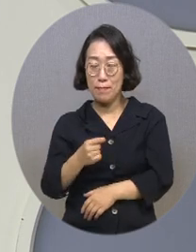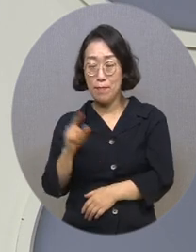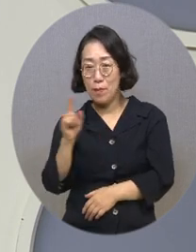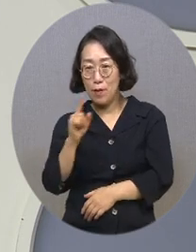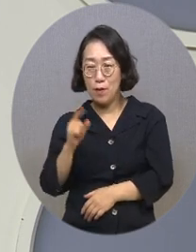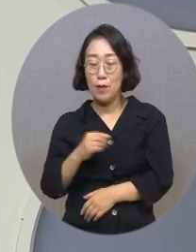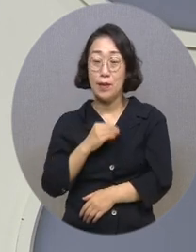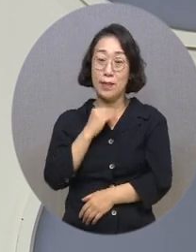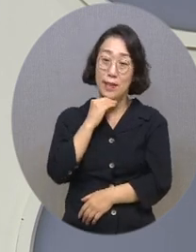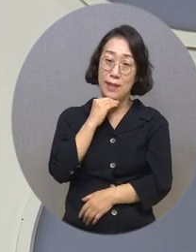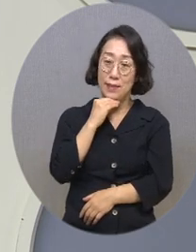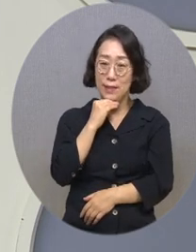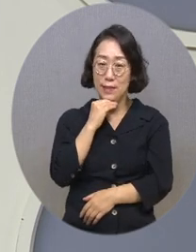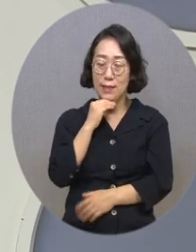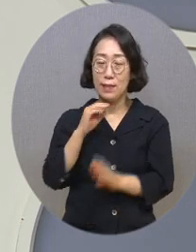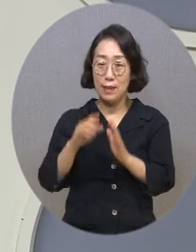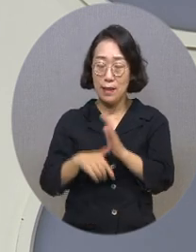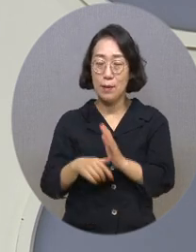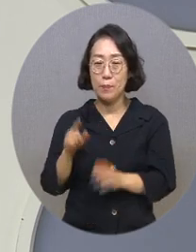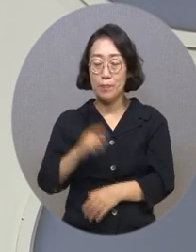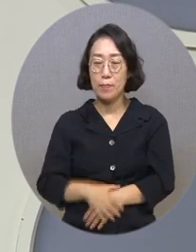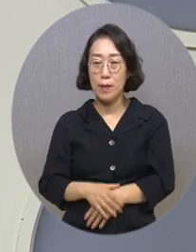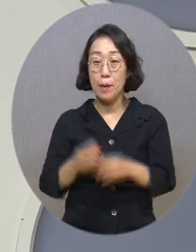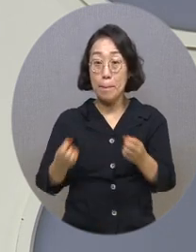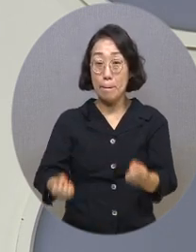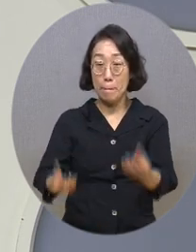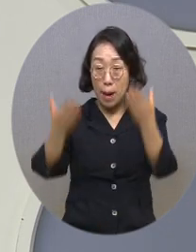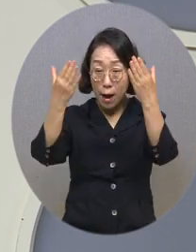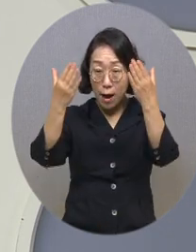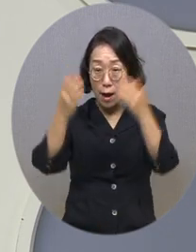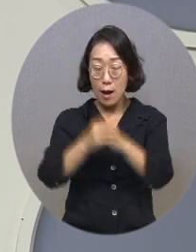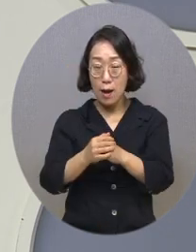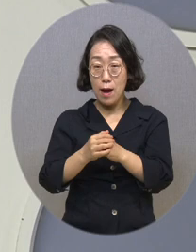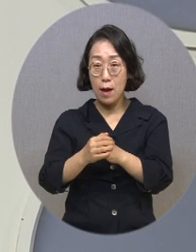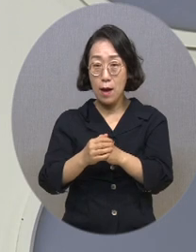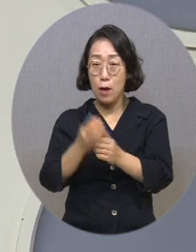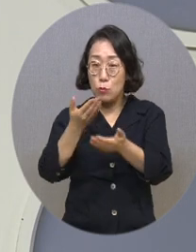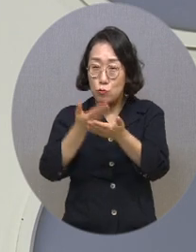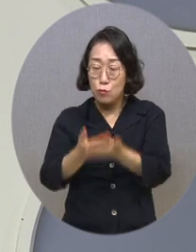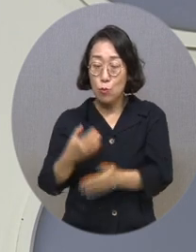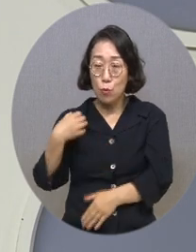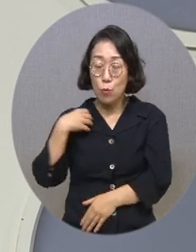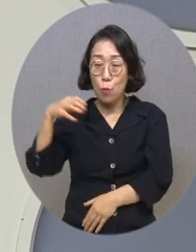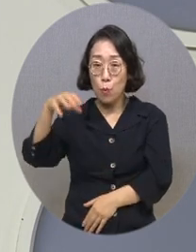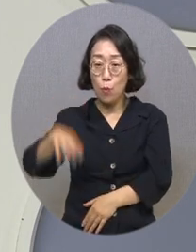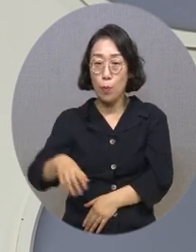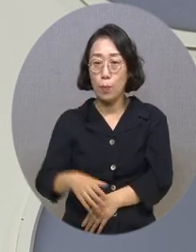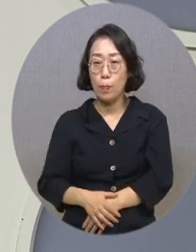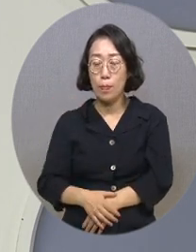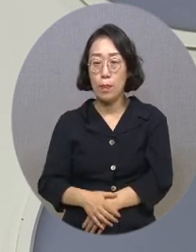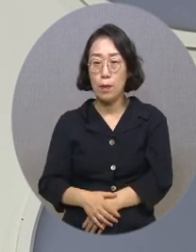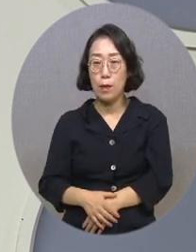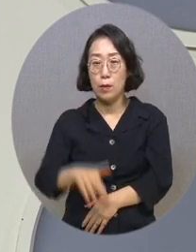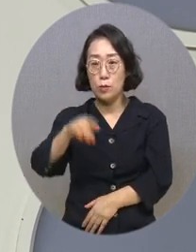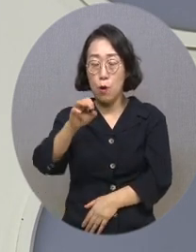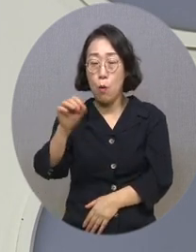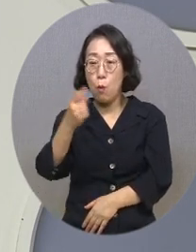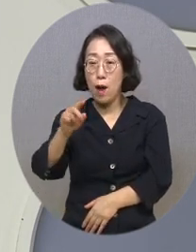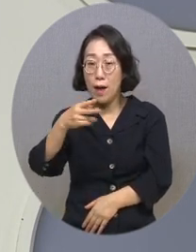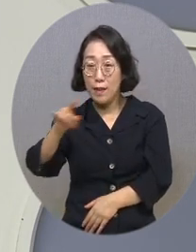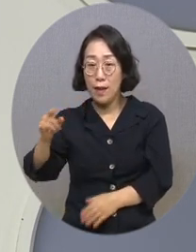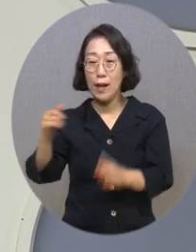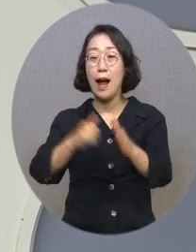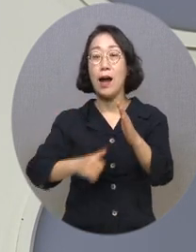거기 기다리다 보니까 그때 그 행사 주체가 푸른누리 바자에 그 저 청와대 식구들